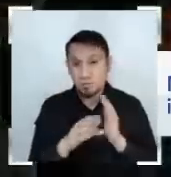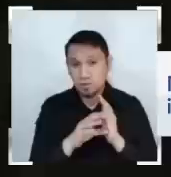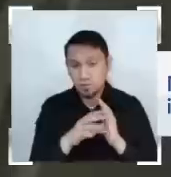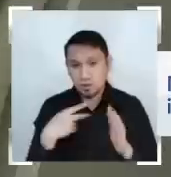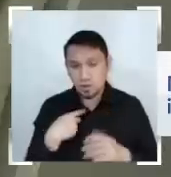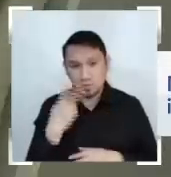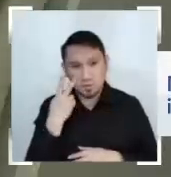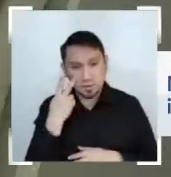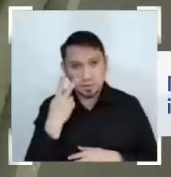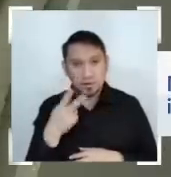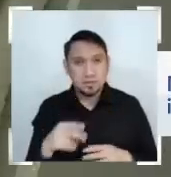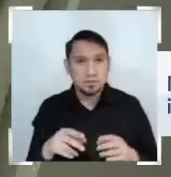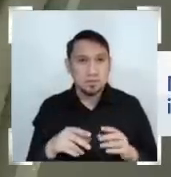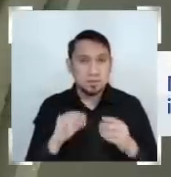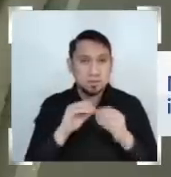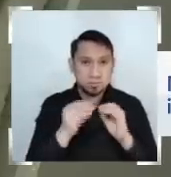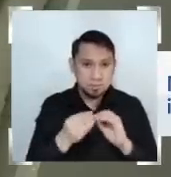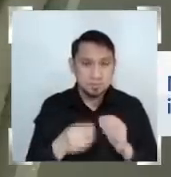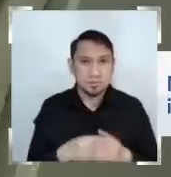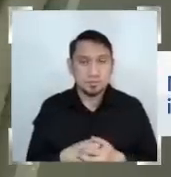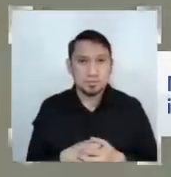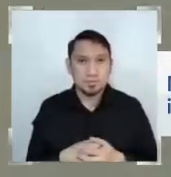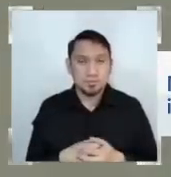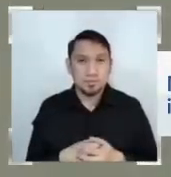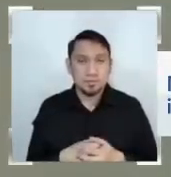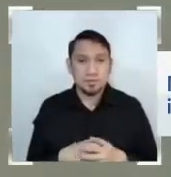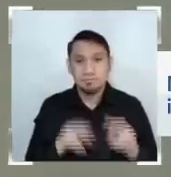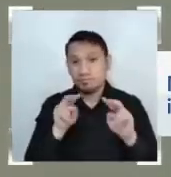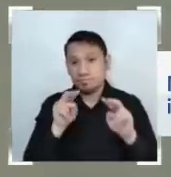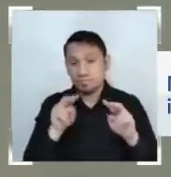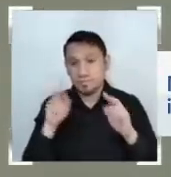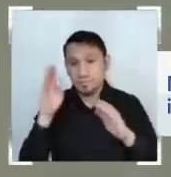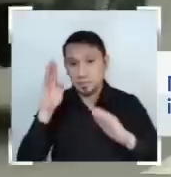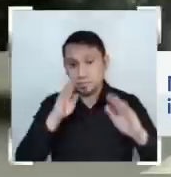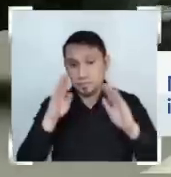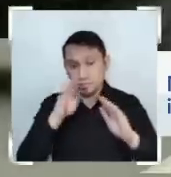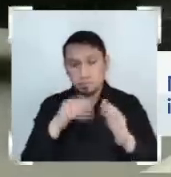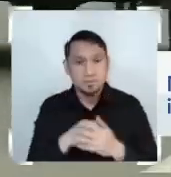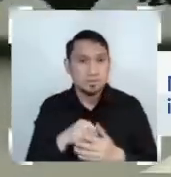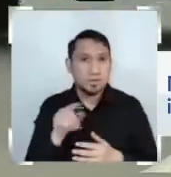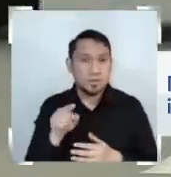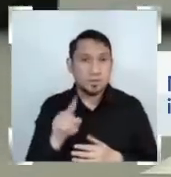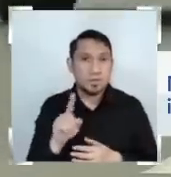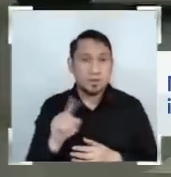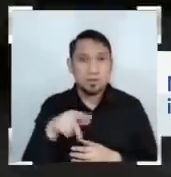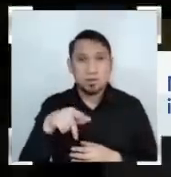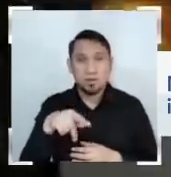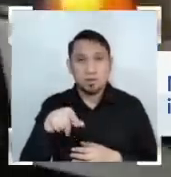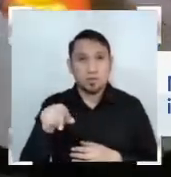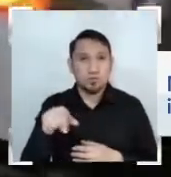naka-attach na plate. Kasama raw sa tututok sa problema ng drag racing sa Marcos Highway, ang PNP Highway Patrol